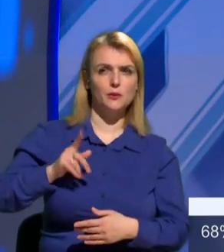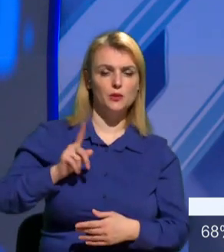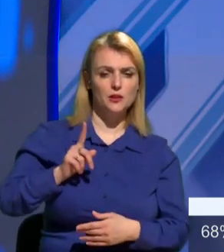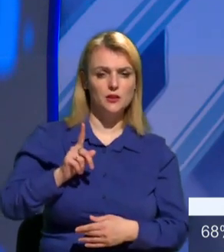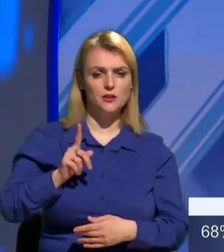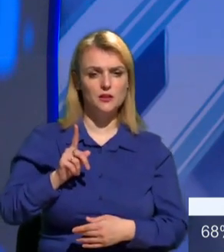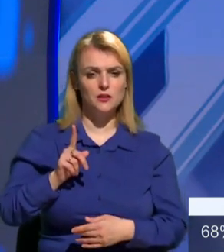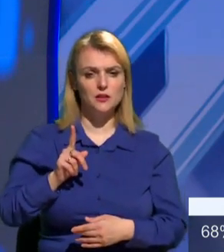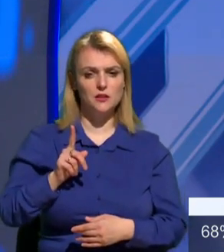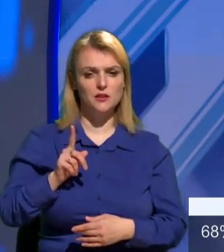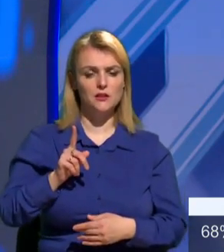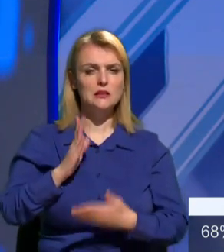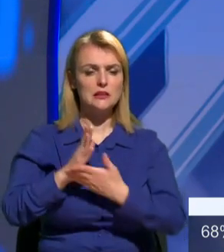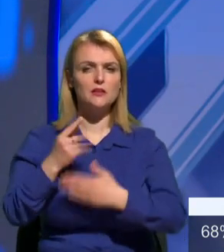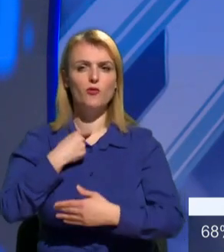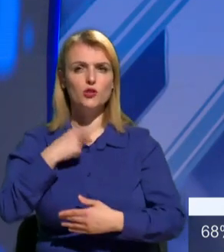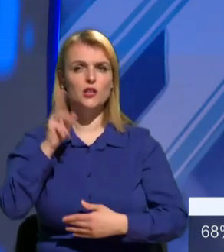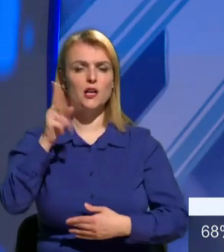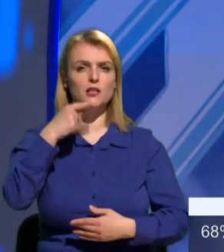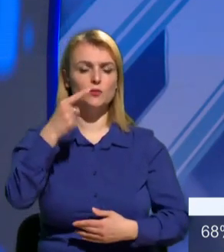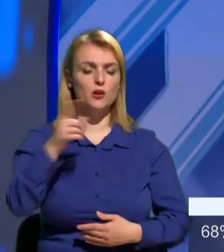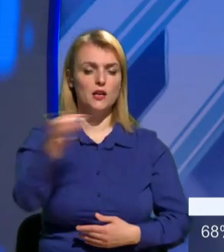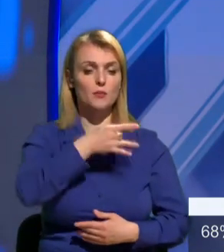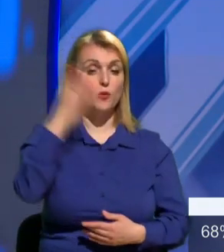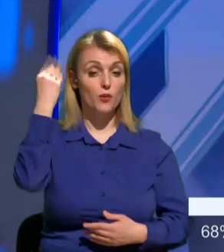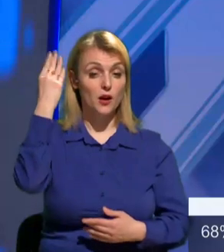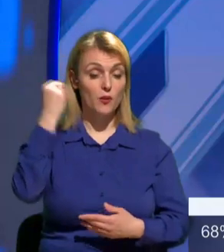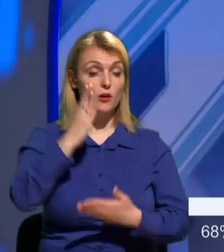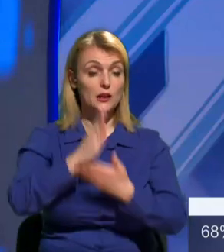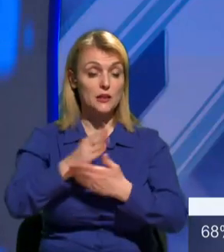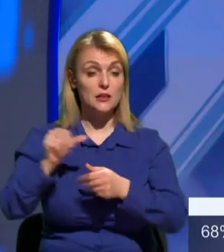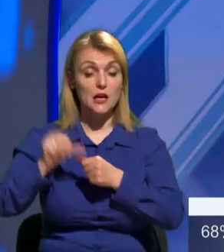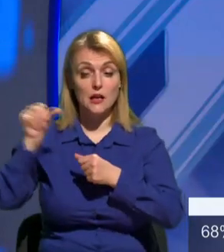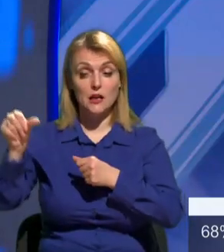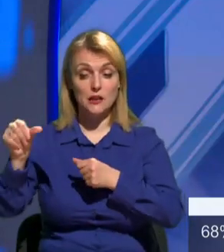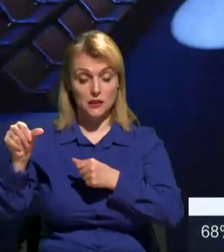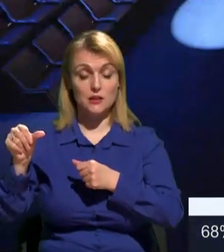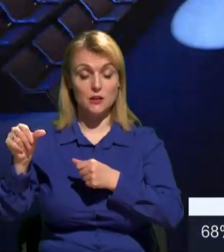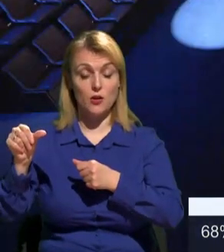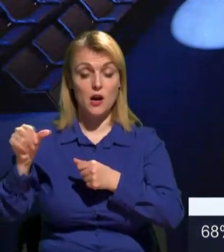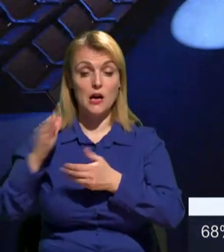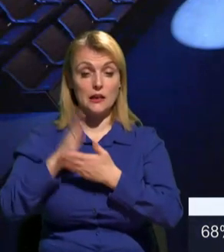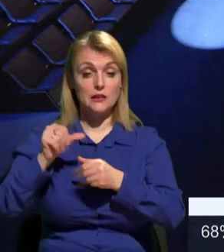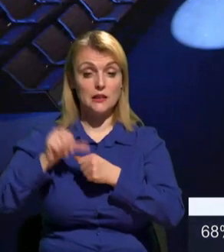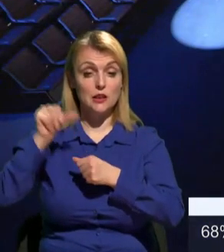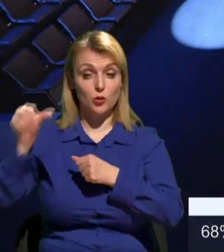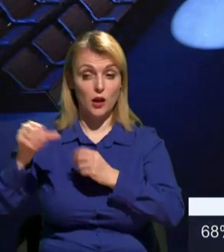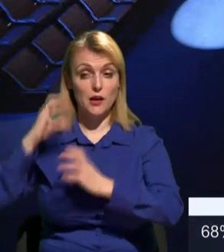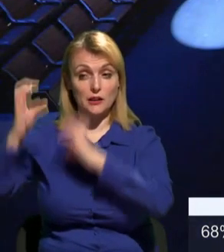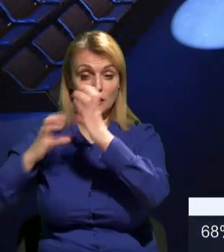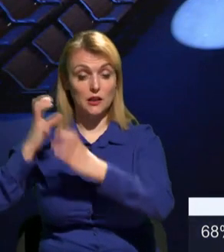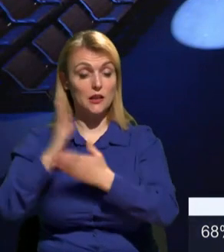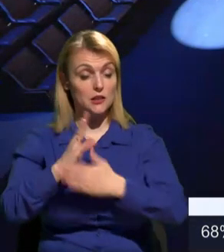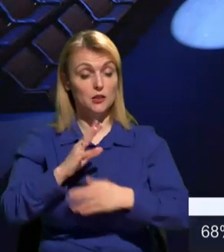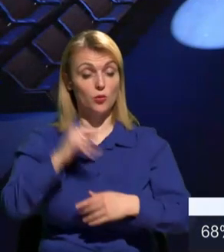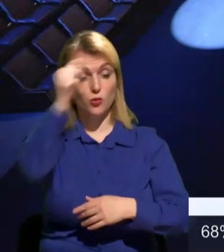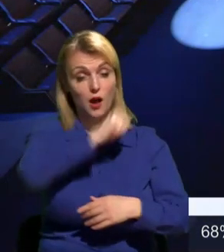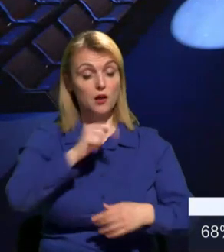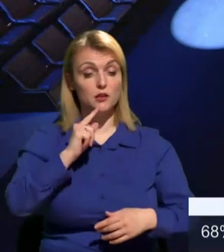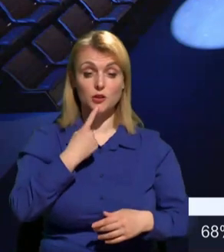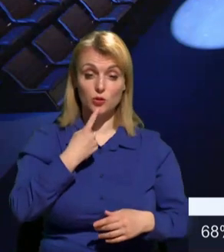și anumite voci care spun că Republica Moldova se află în izolare cu partenerii de dezvoltare. Este un an dificil din punct de vedere